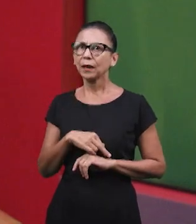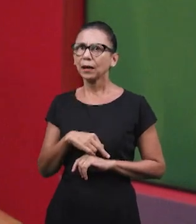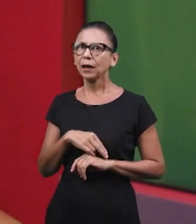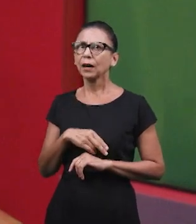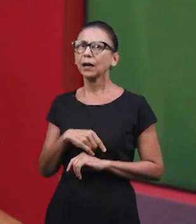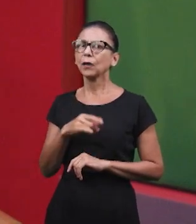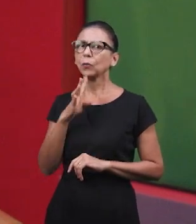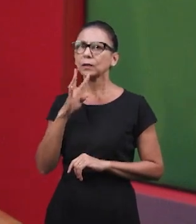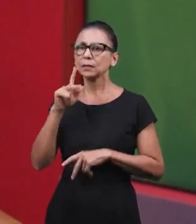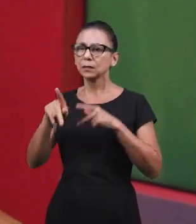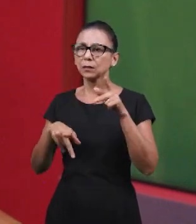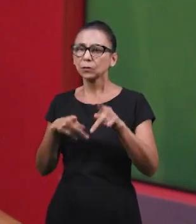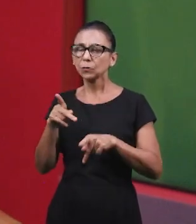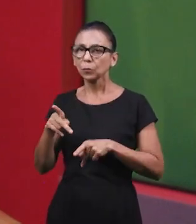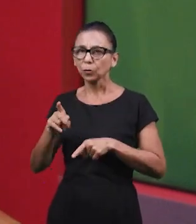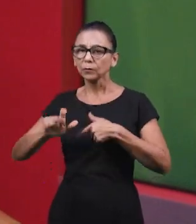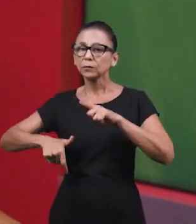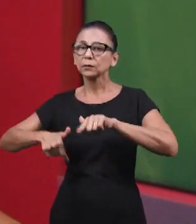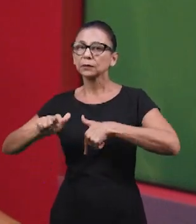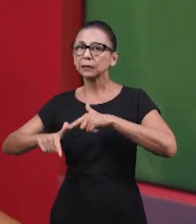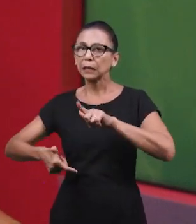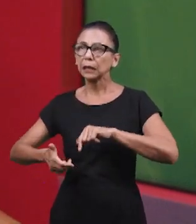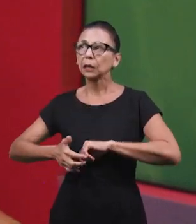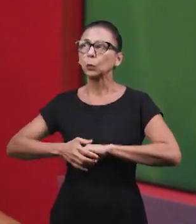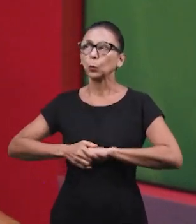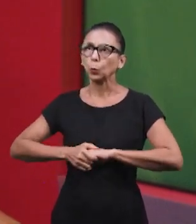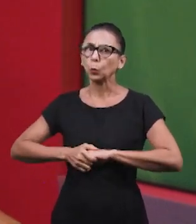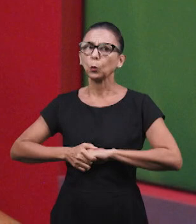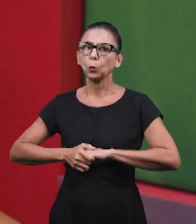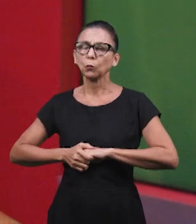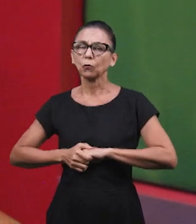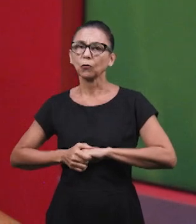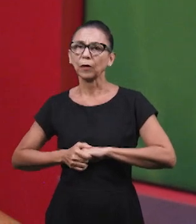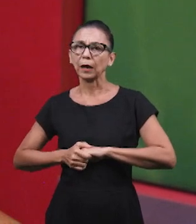envahir. Je vais mourir. Donc,